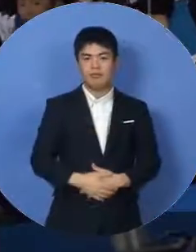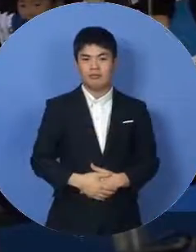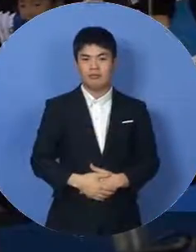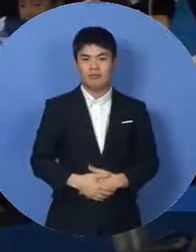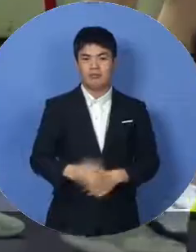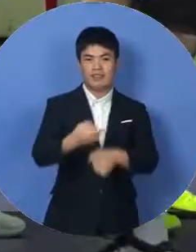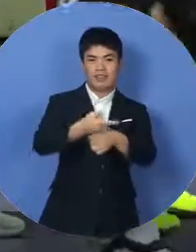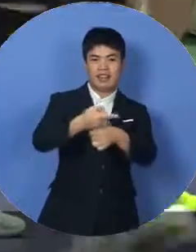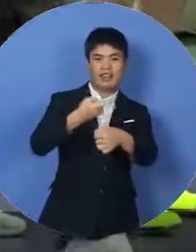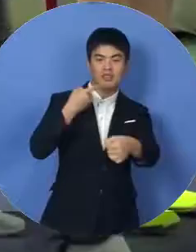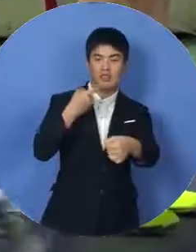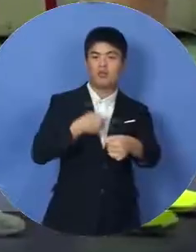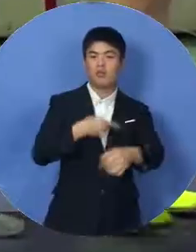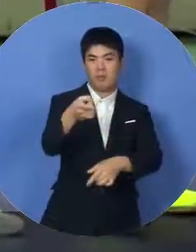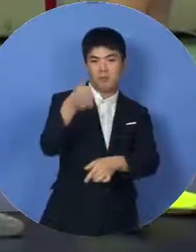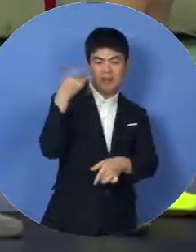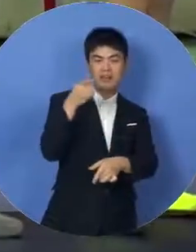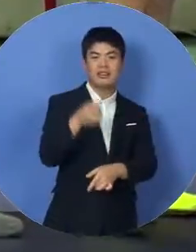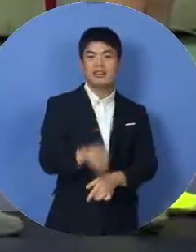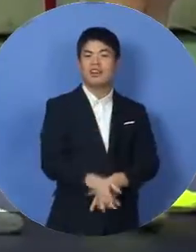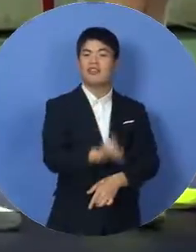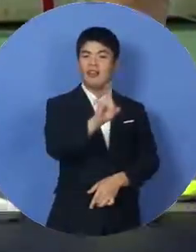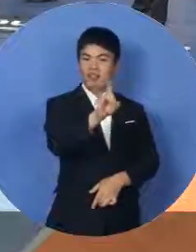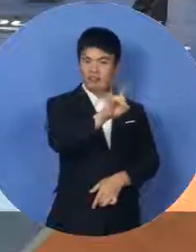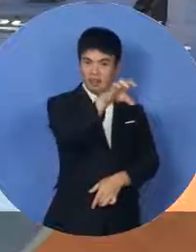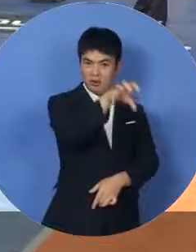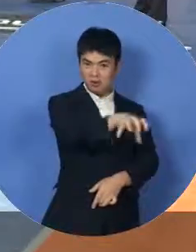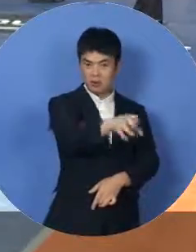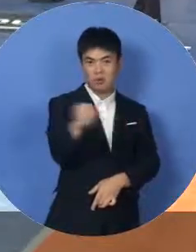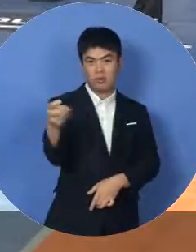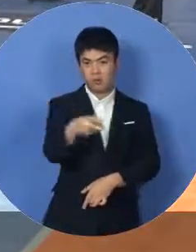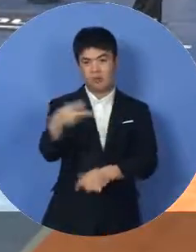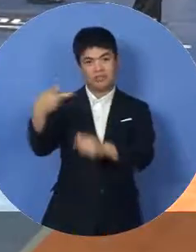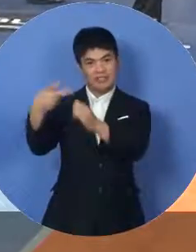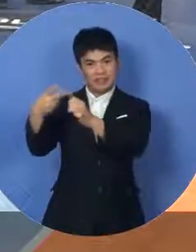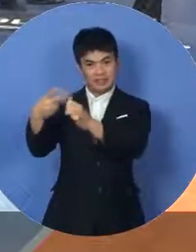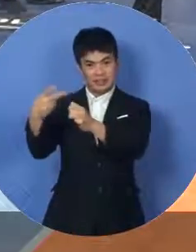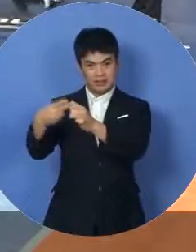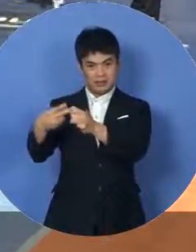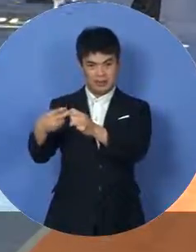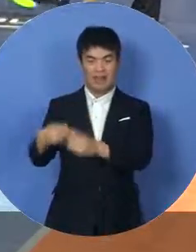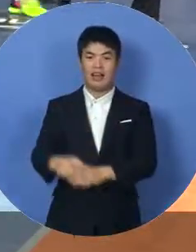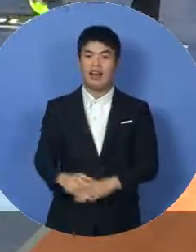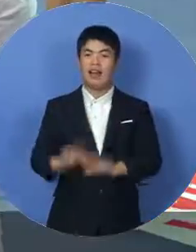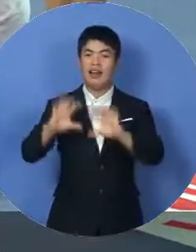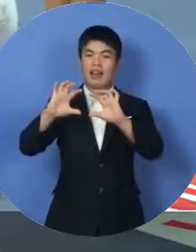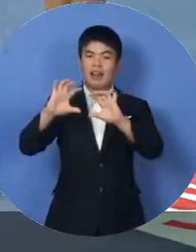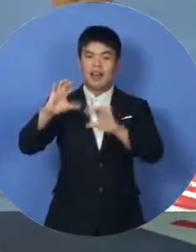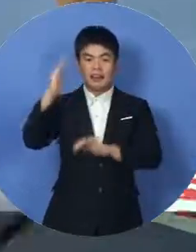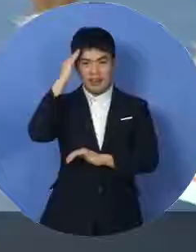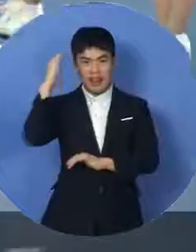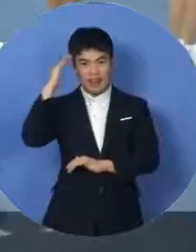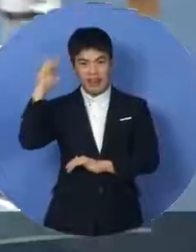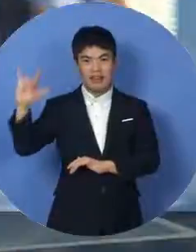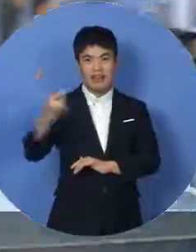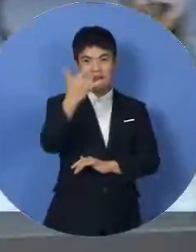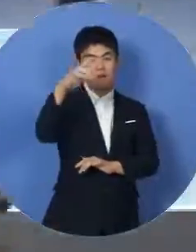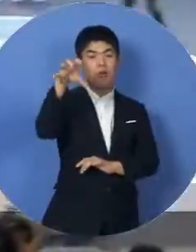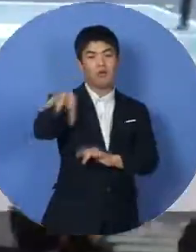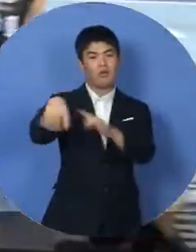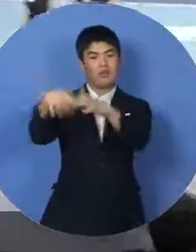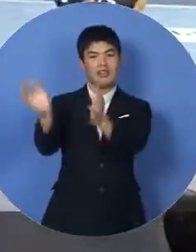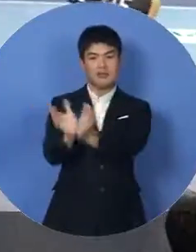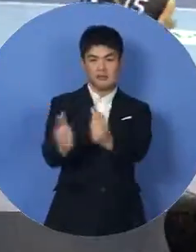열렸습니다. 전년도 우승팀인 현대캐피탈과 준우승팀인 대한항공의 경기를 시작으로 6개월간의 대장정에